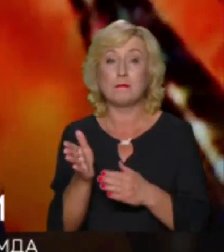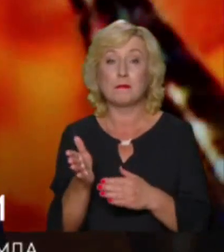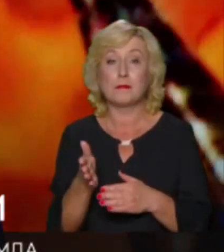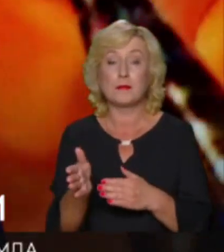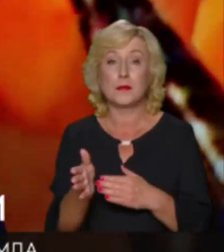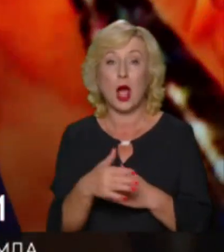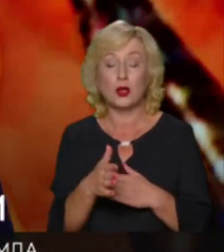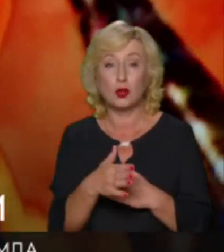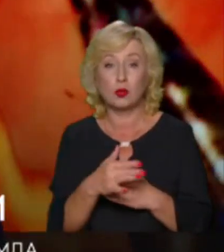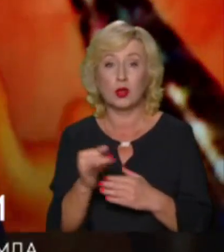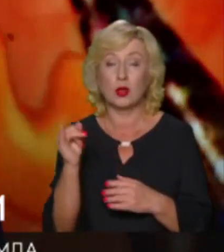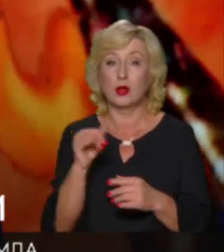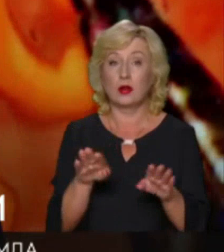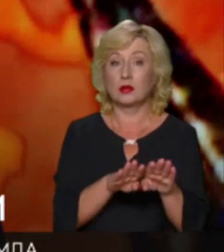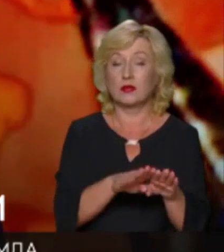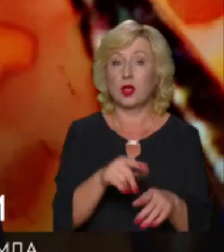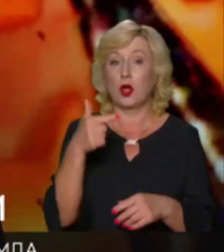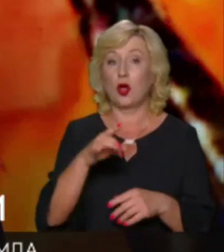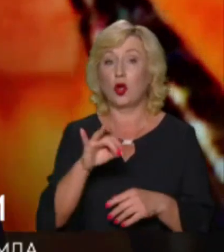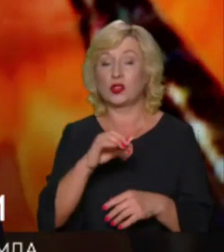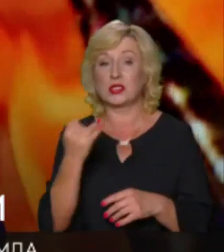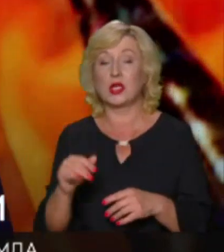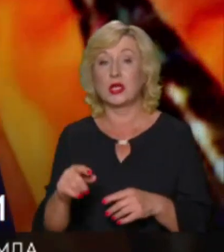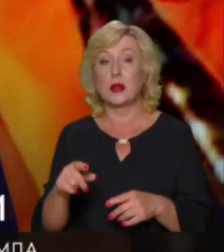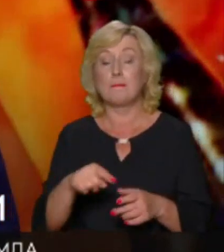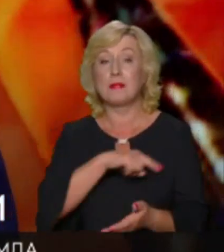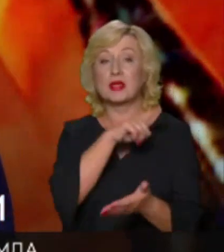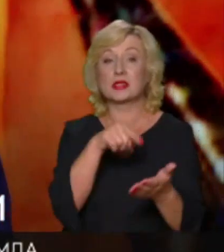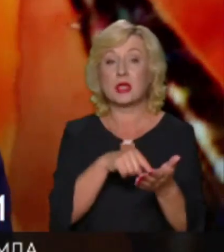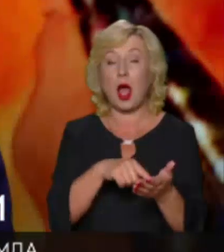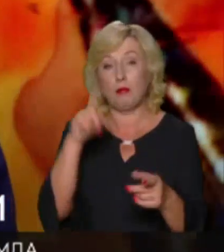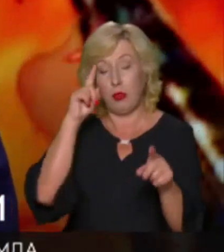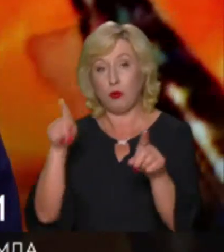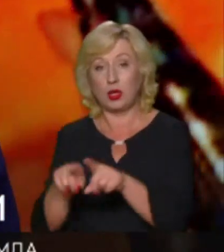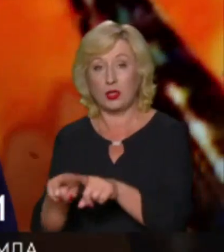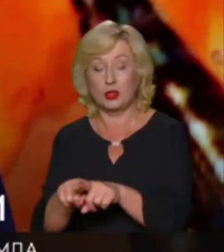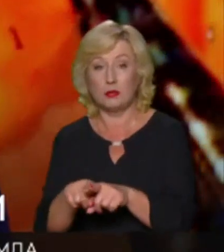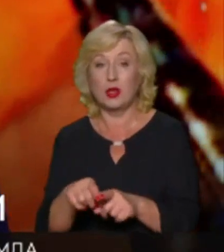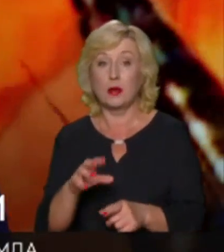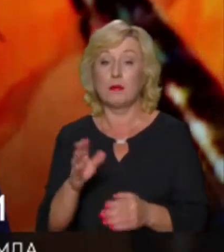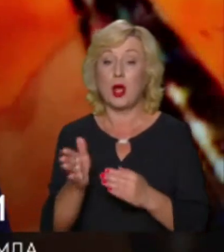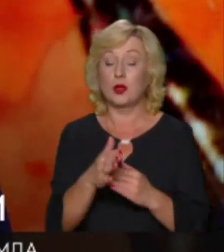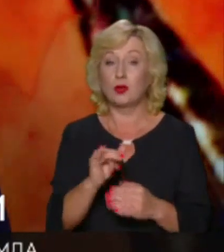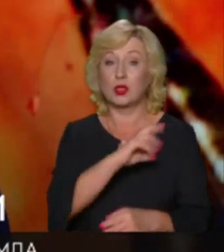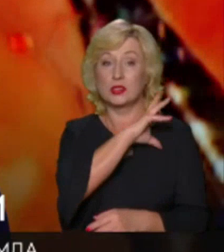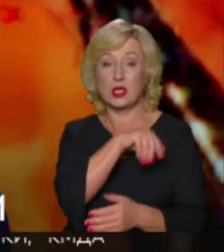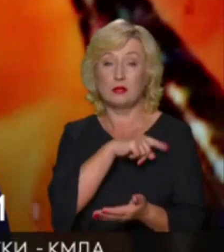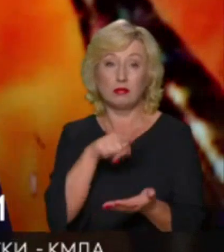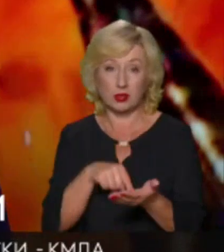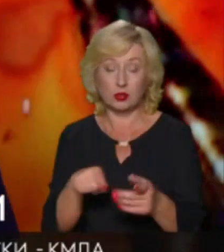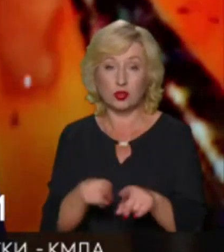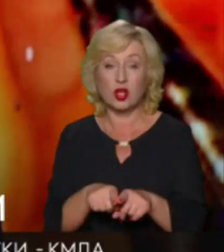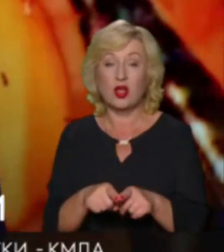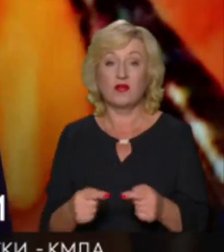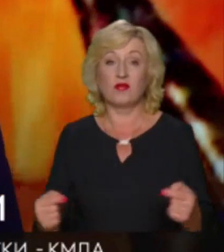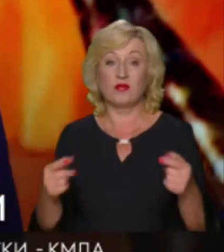і Грозний статусом міста-побратими. До речі, в Маріуполі ще й Санкт-Петербург. Вони так само визнали